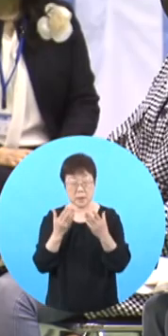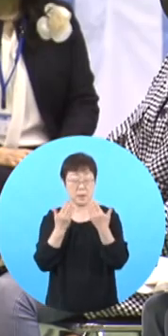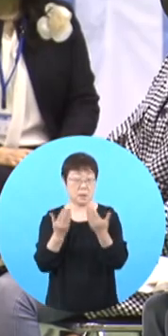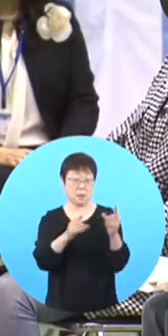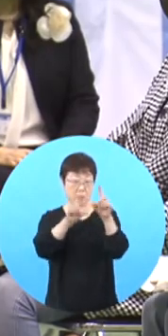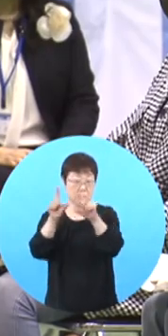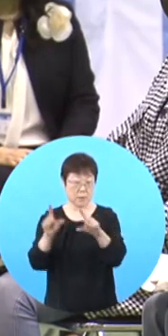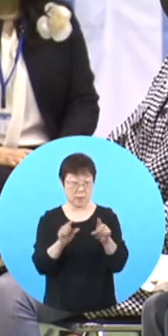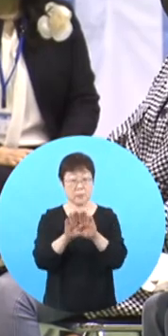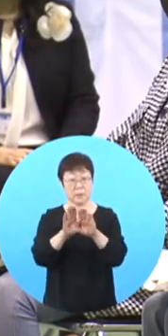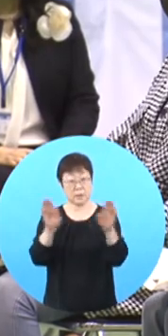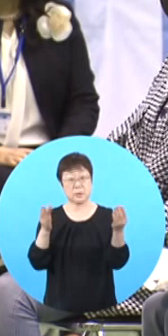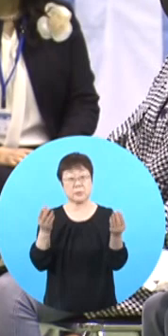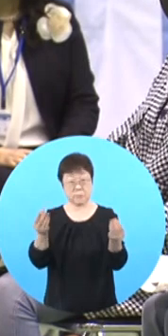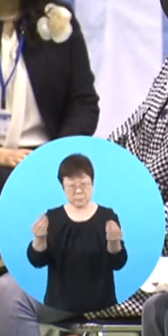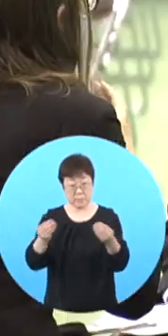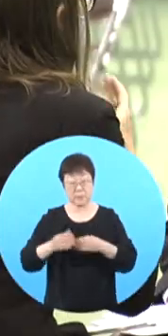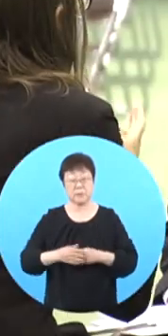をスタートさせました。